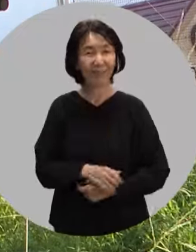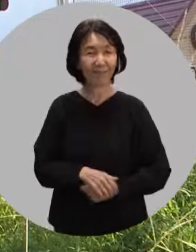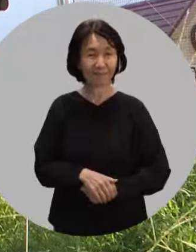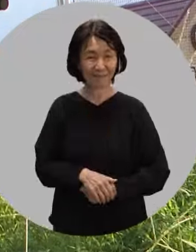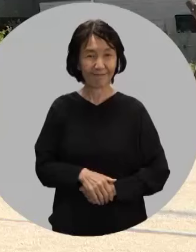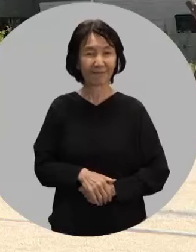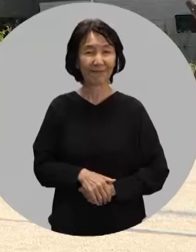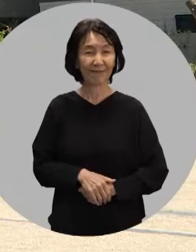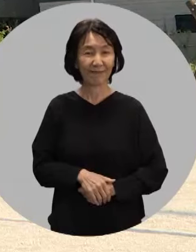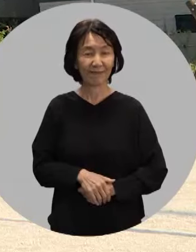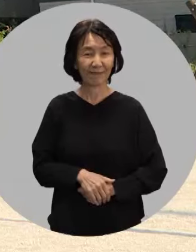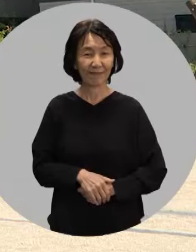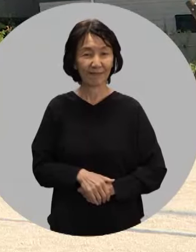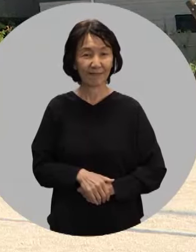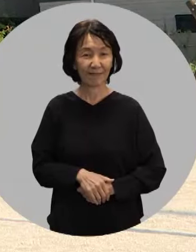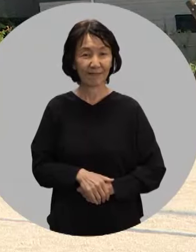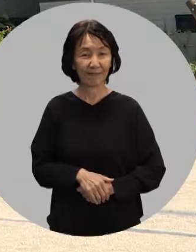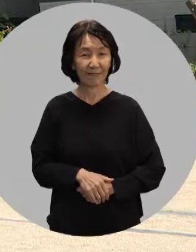ね。